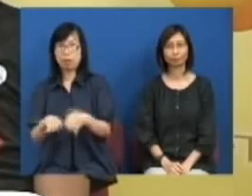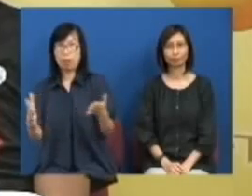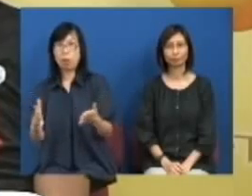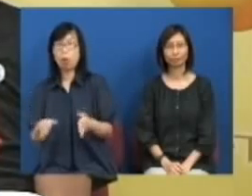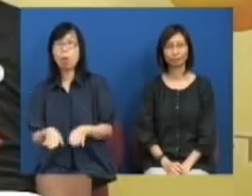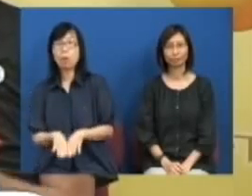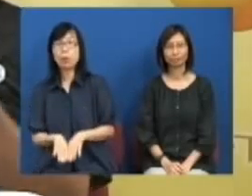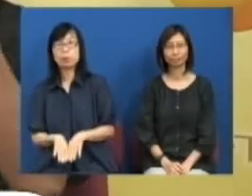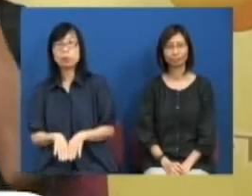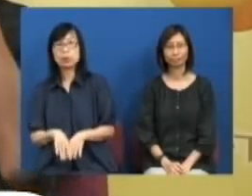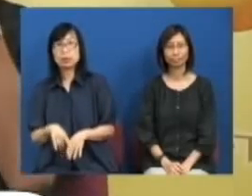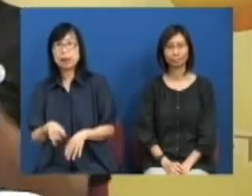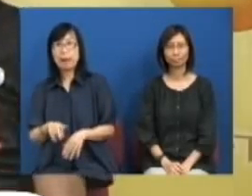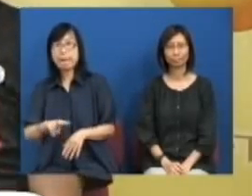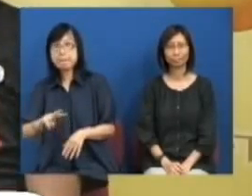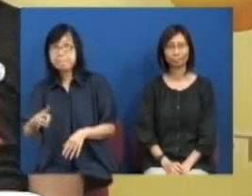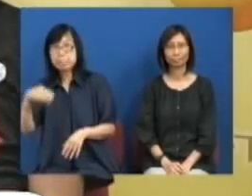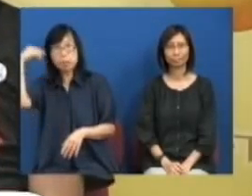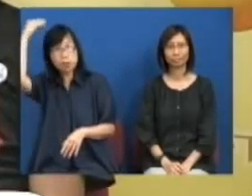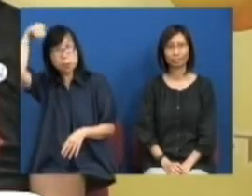搞到即係